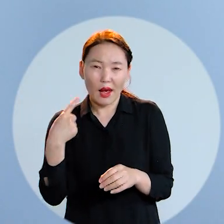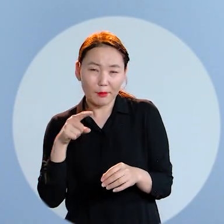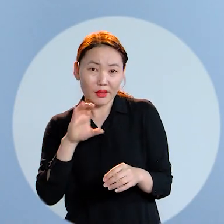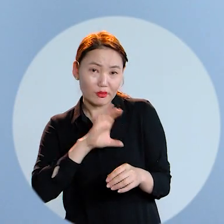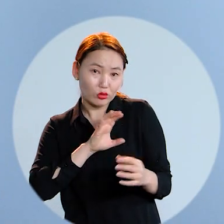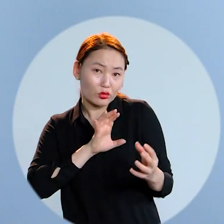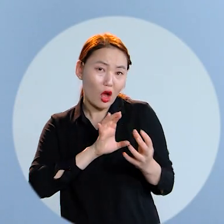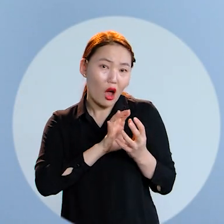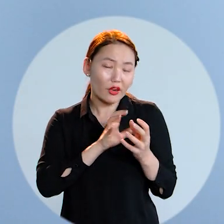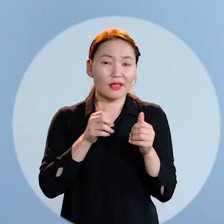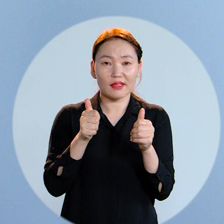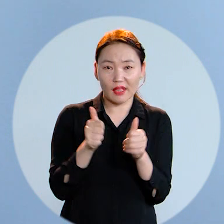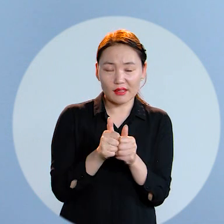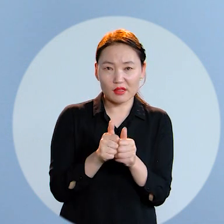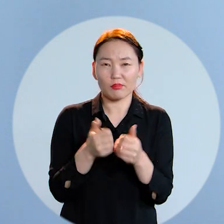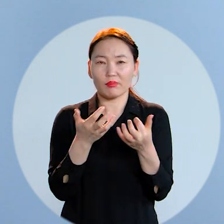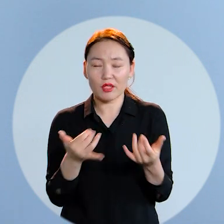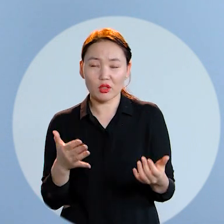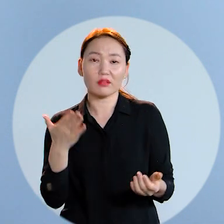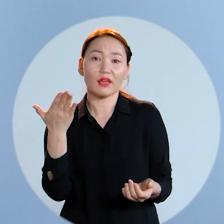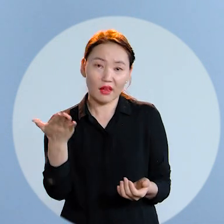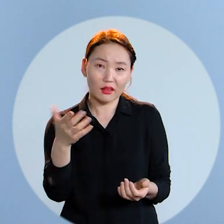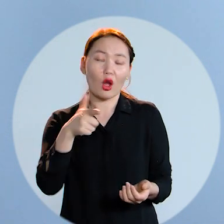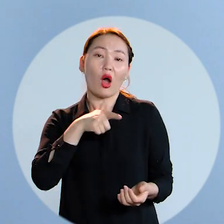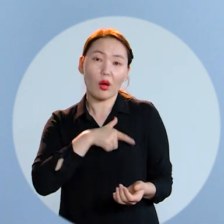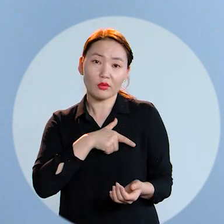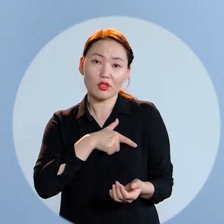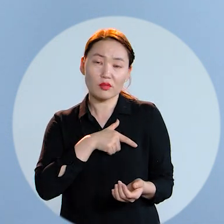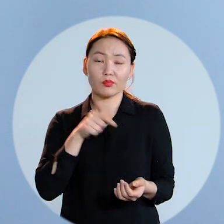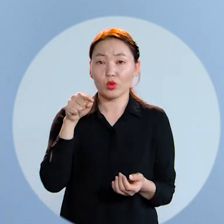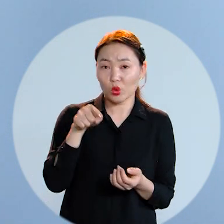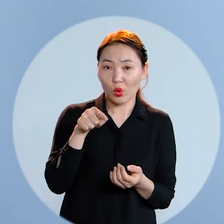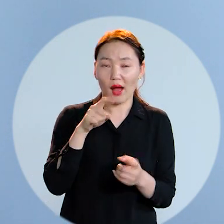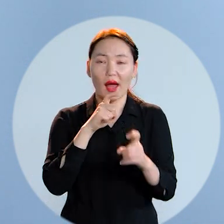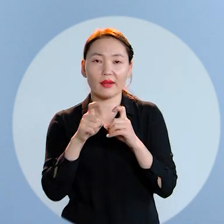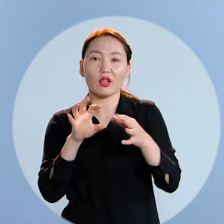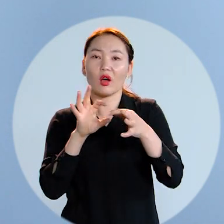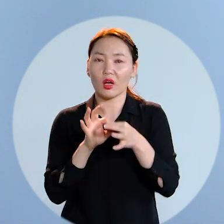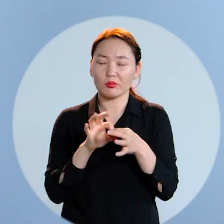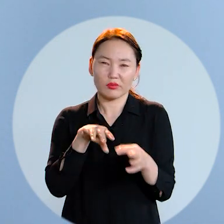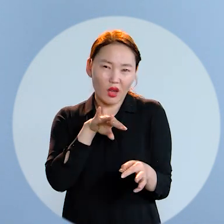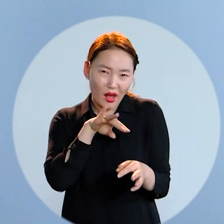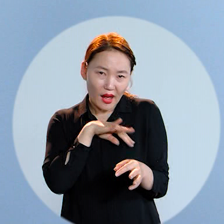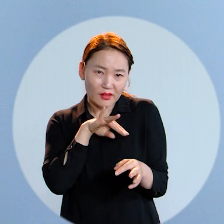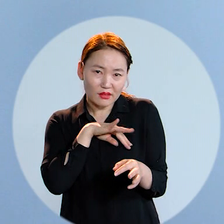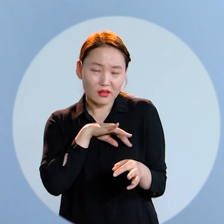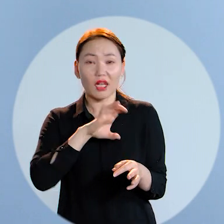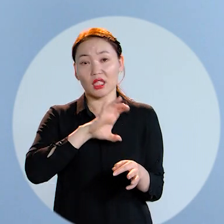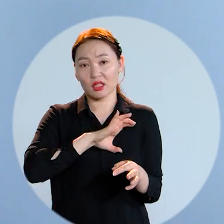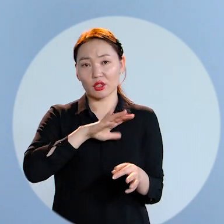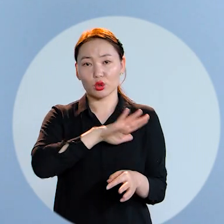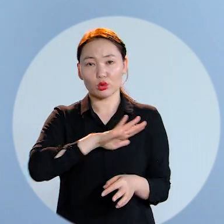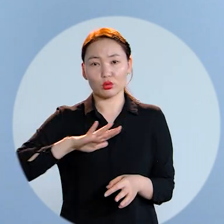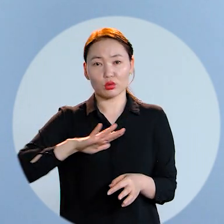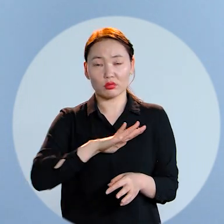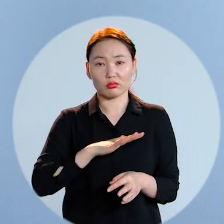алдсан, таныг удаа дараа гомдоосон, за тухайн харилцаа холбоонд танд нэг тийм төвшүүртэй ч гэдэг юм уу сэтгэл ханамжийг өгөхгүй